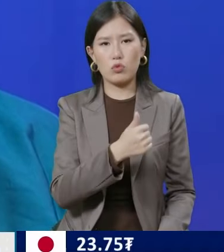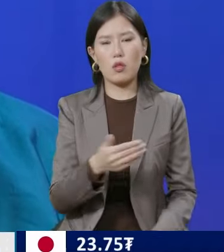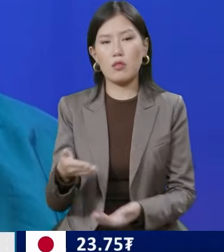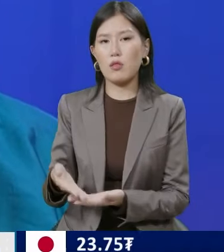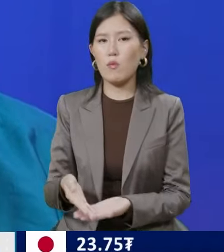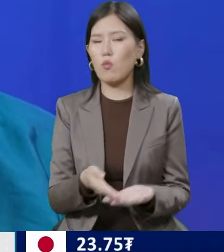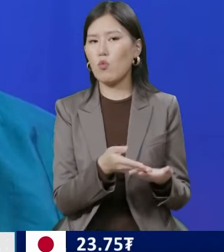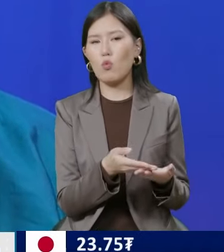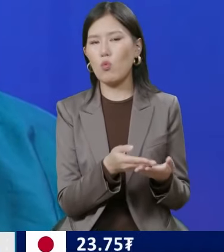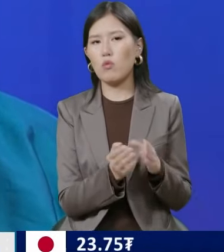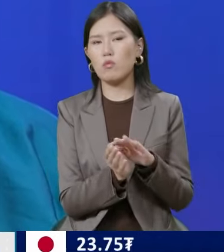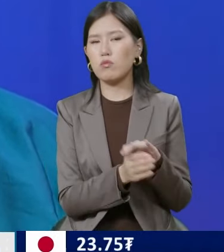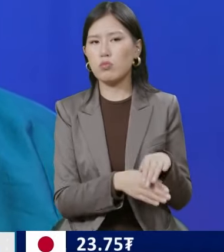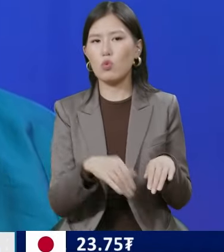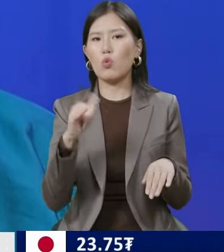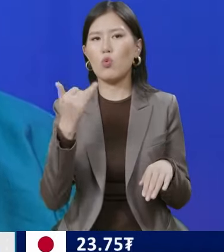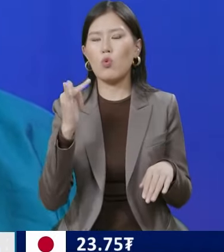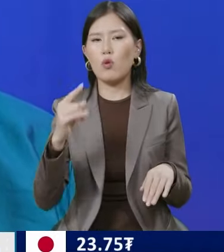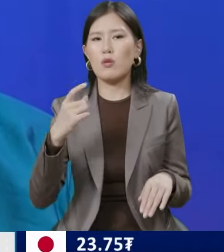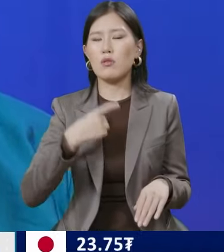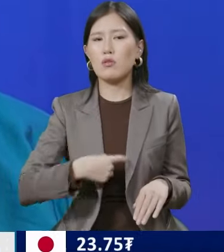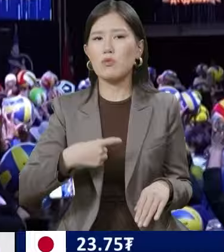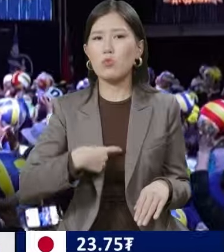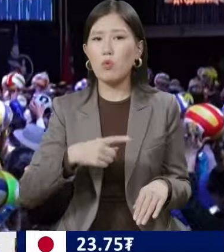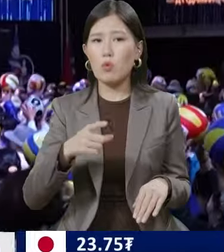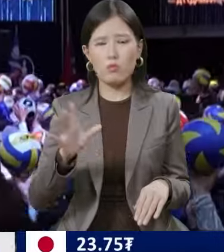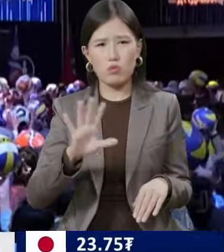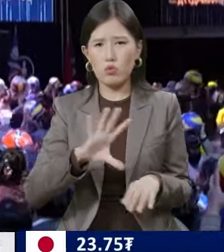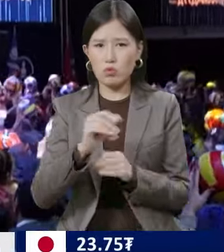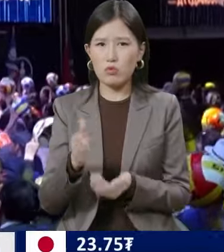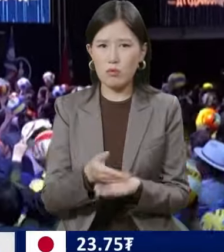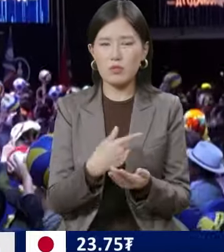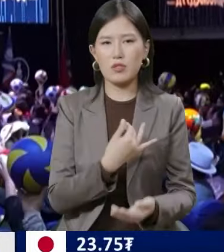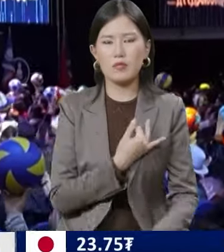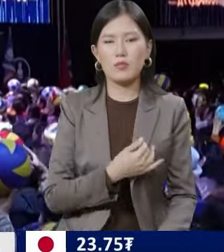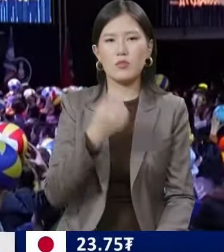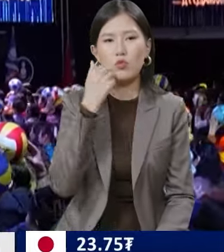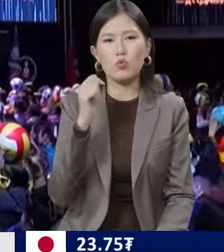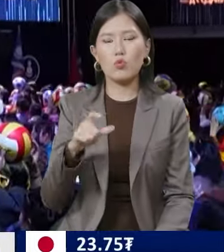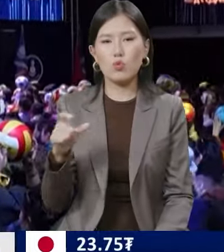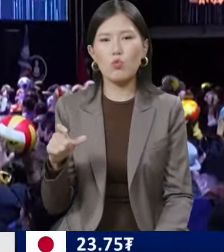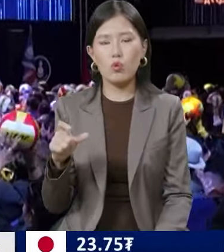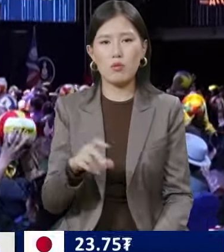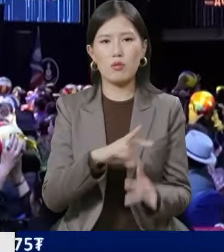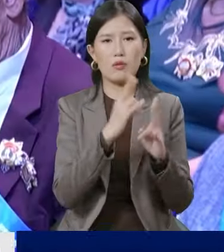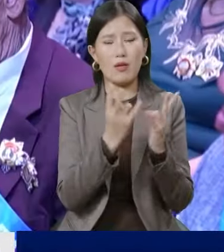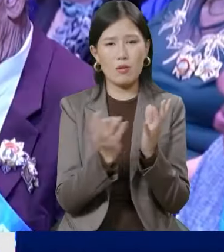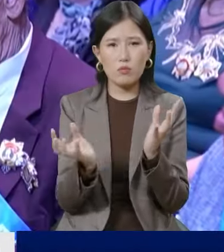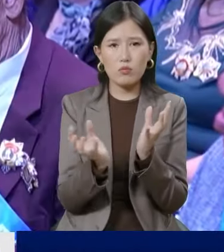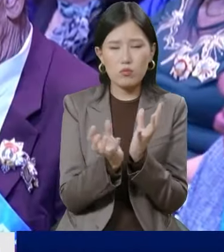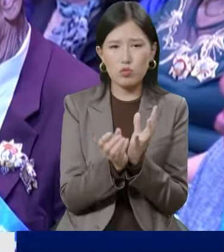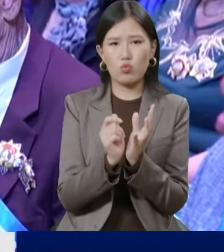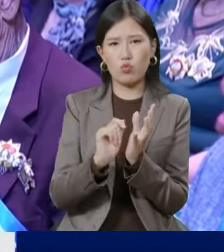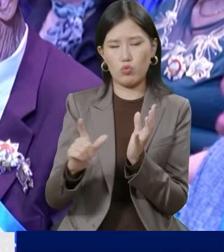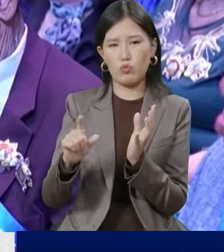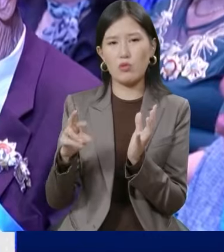дэмжихгүй хурлын гүшүү байхгүй гэж бодчих. Ахмадууд бол нийгмийн үнэт капитал. Тэд ч бас нэгэн цагт